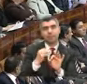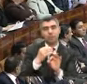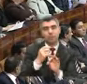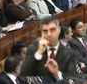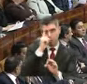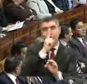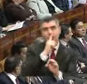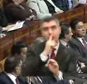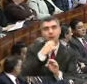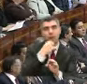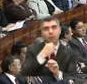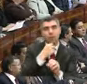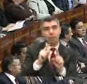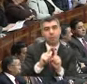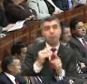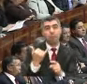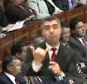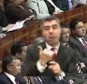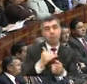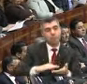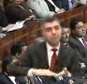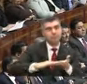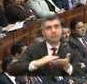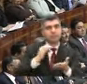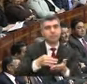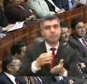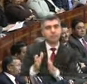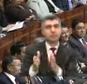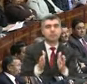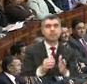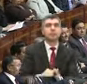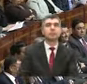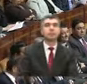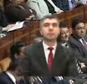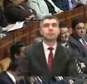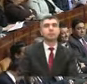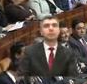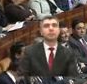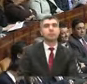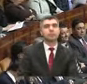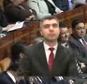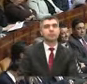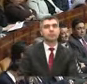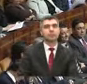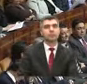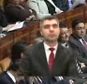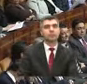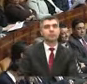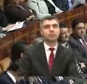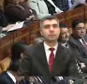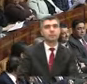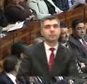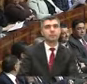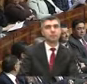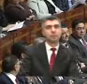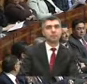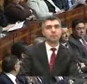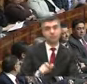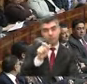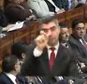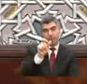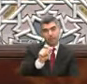ألا تغفلوا هذه النقطة، وشكرا لكم. شكرا سيد النائبة من فريق الأثر والمعاصرة. سيد النائب من